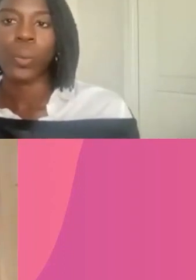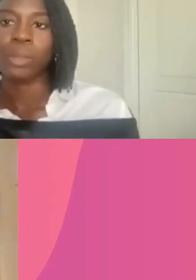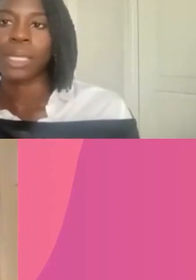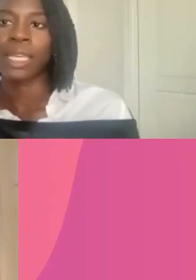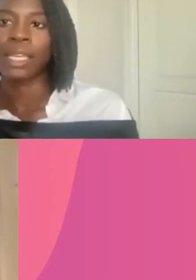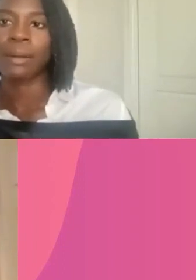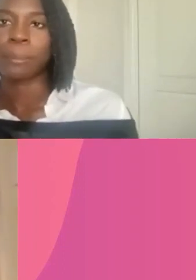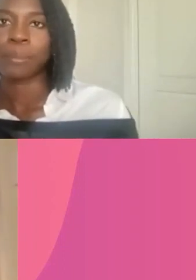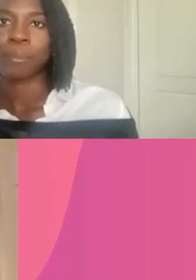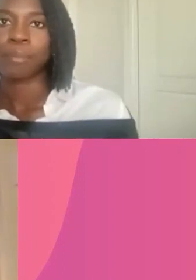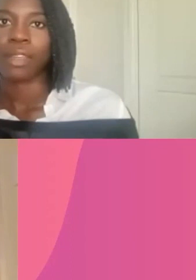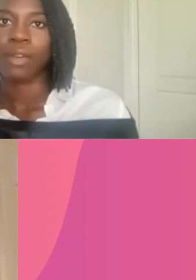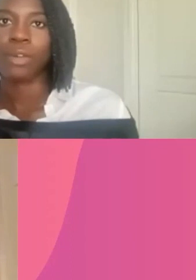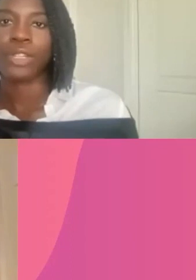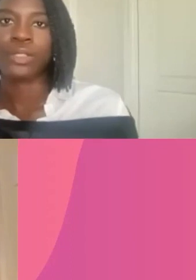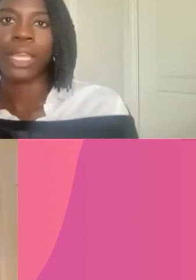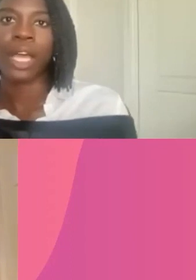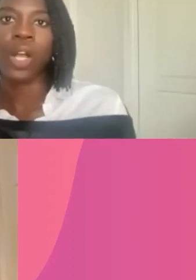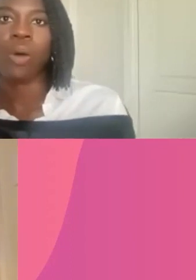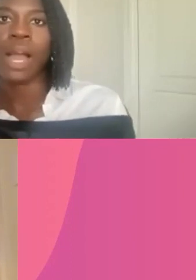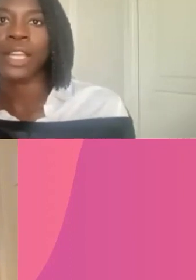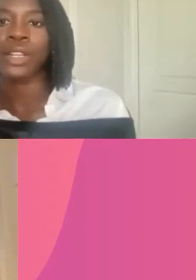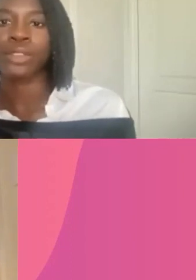Et dans certains cas